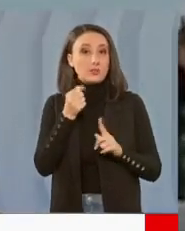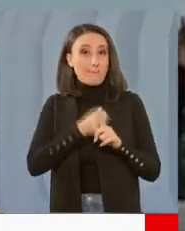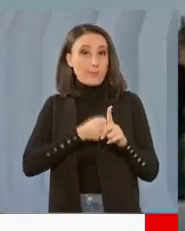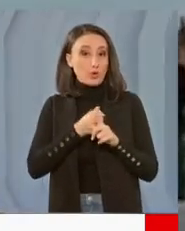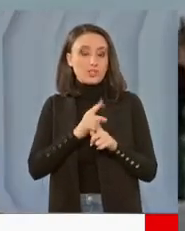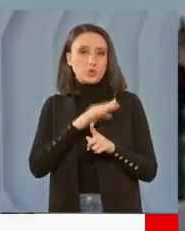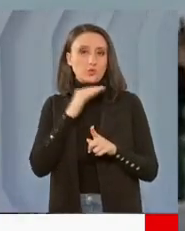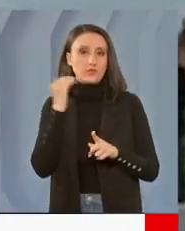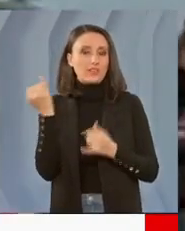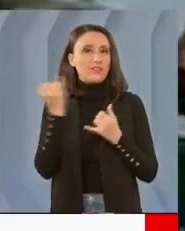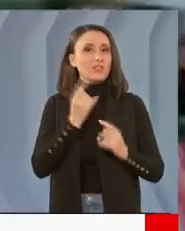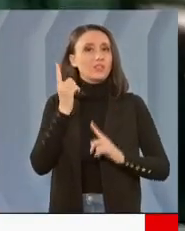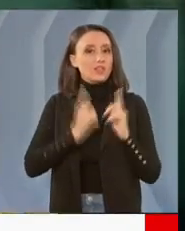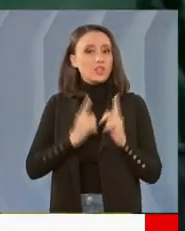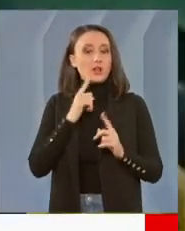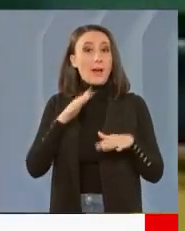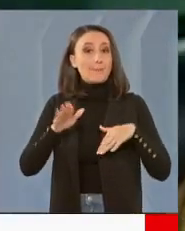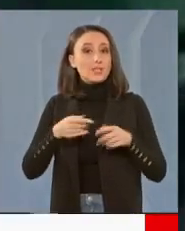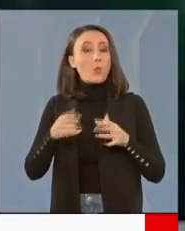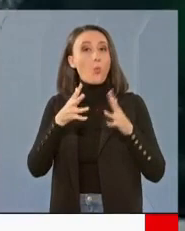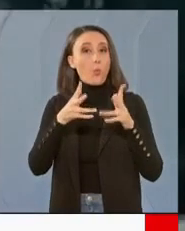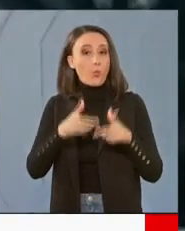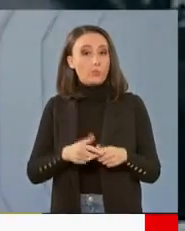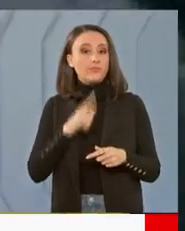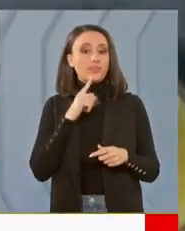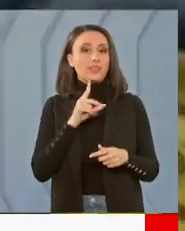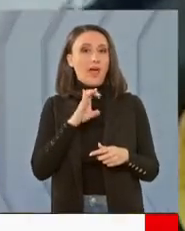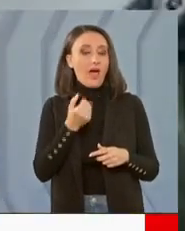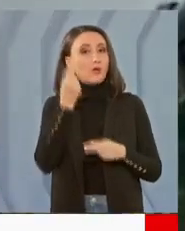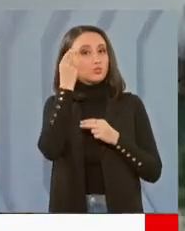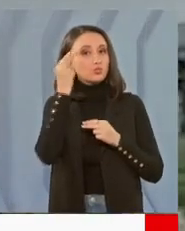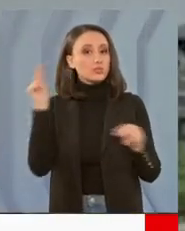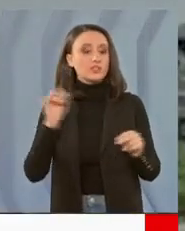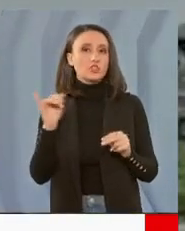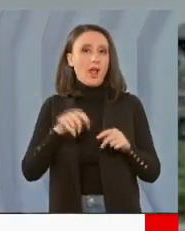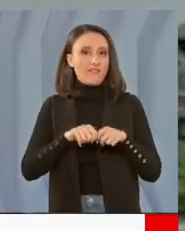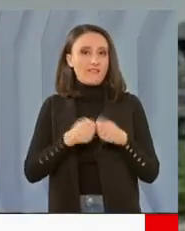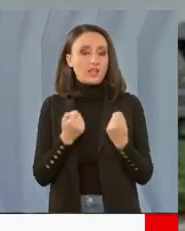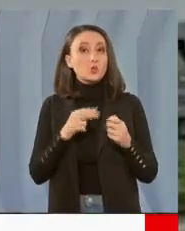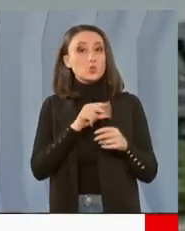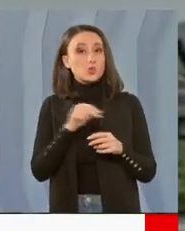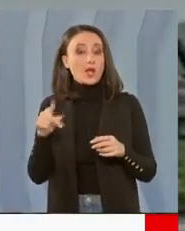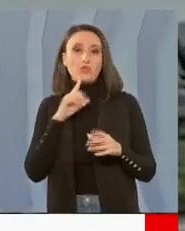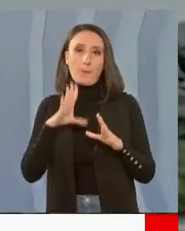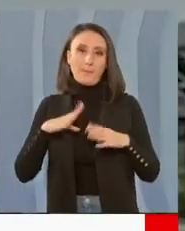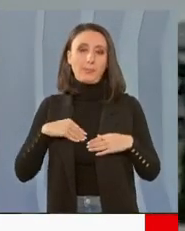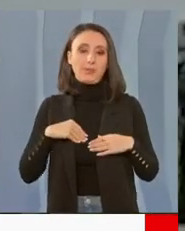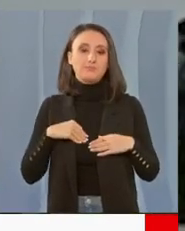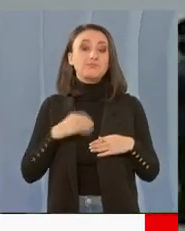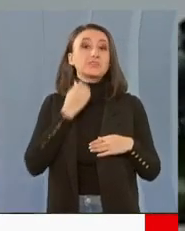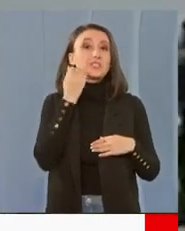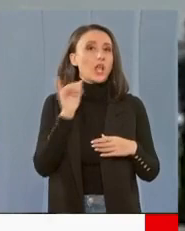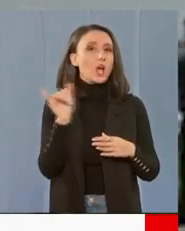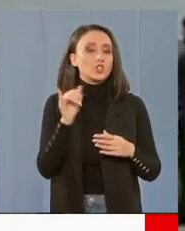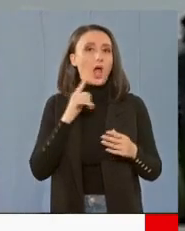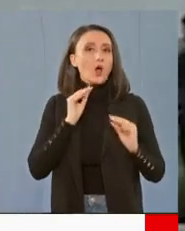și neajunsuri vin în ciuda faptului că la Ministerul Agriculturii Petre Daia a anunțat că cei afectați de secetă vor primi despăgubiri. Când și la